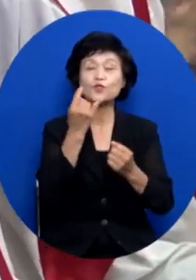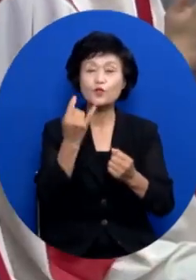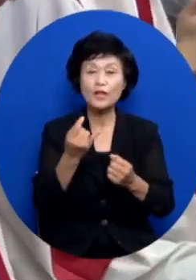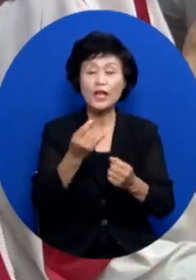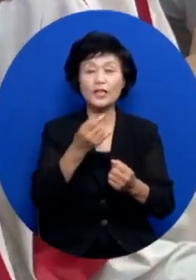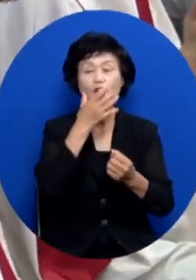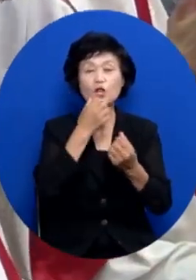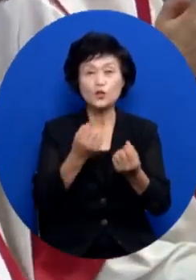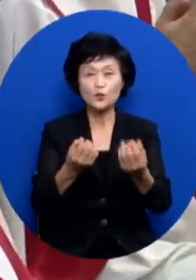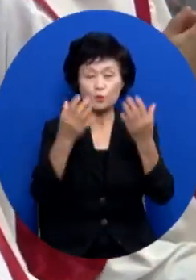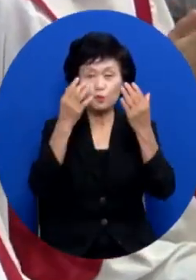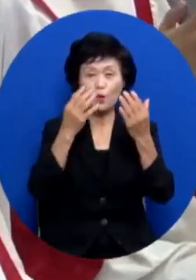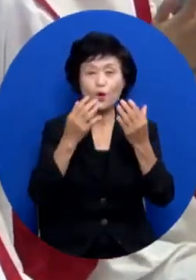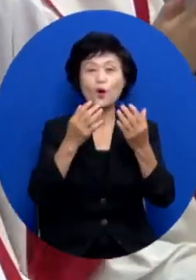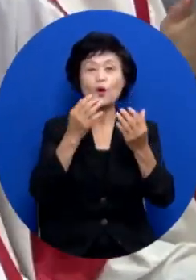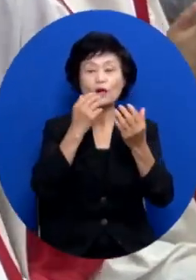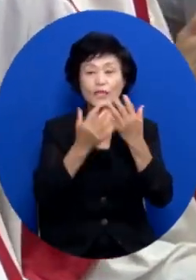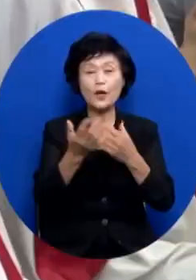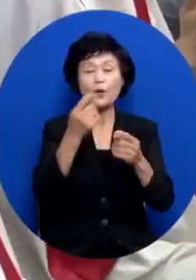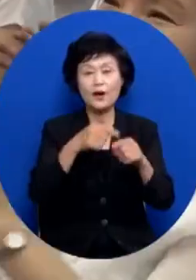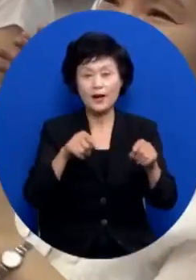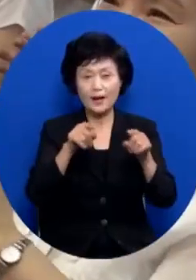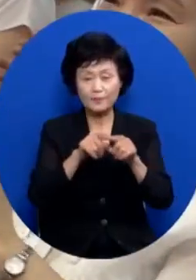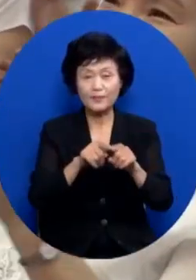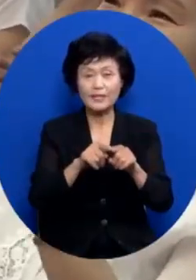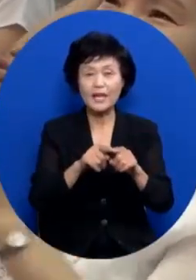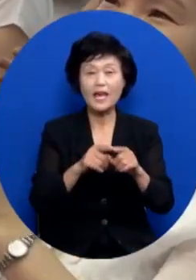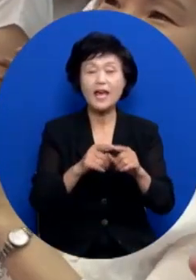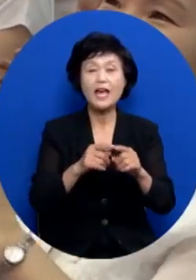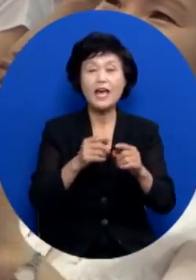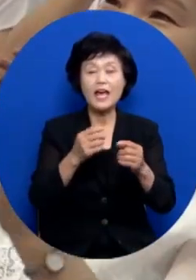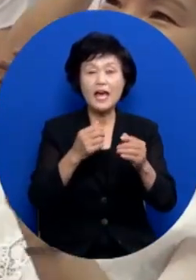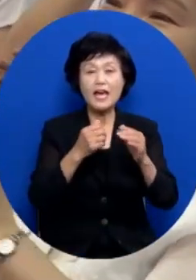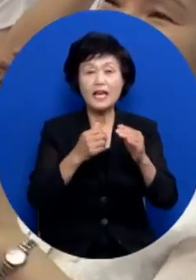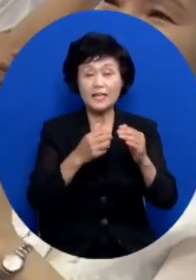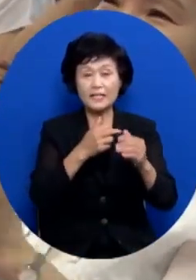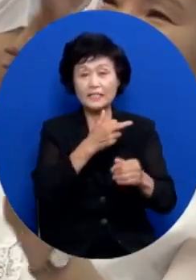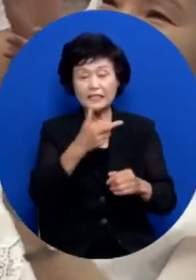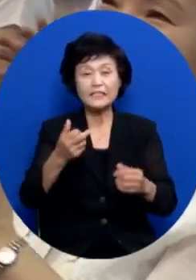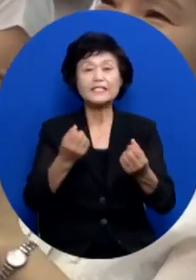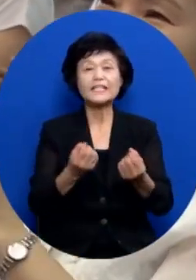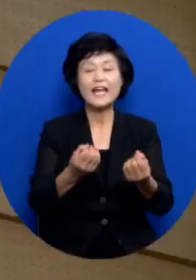축복상회와 함께 전교인이 참석하는 사야단 교회의 대표적인 행사로 자리매김하고 있습니다.